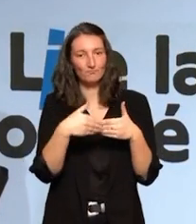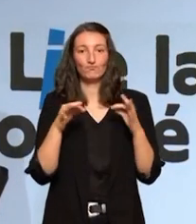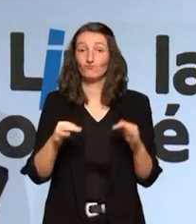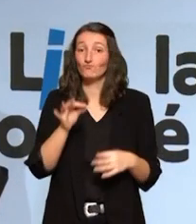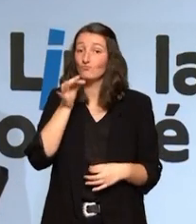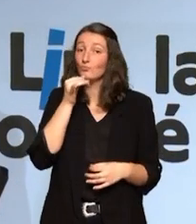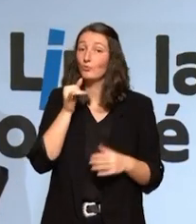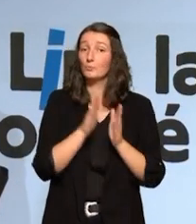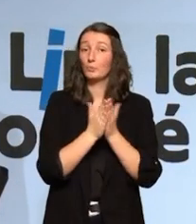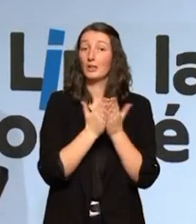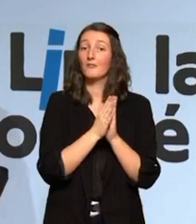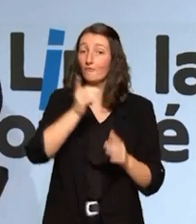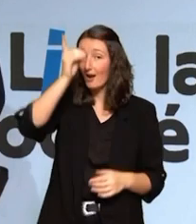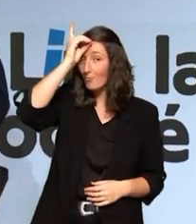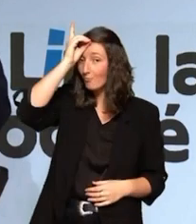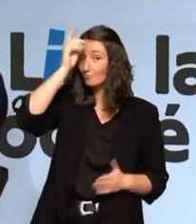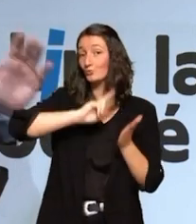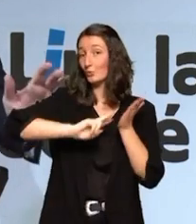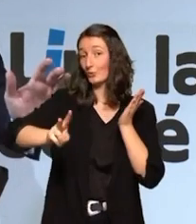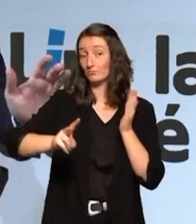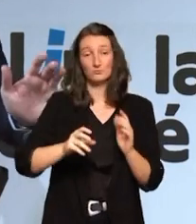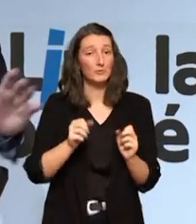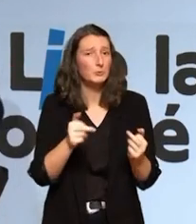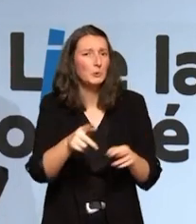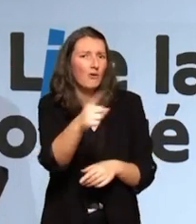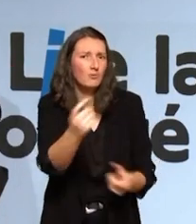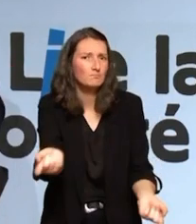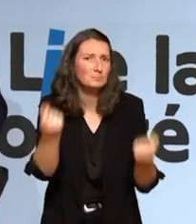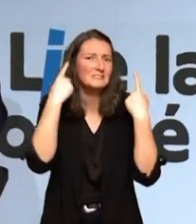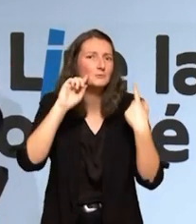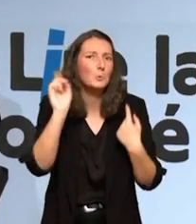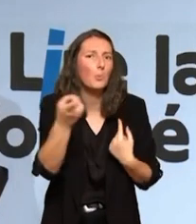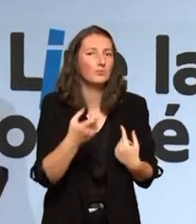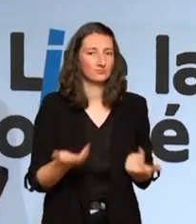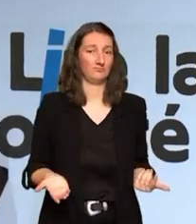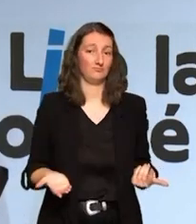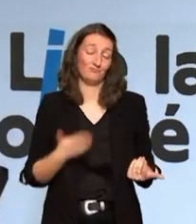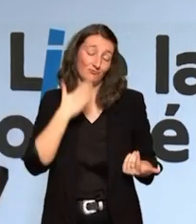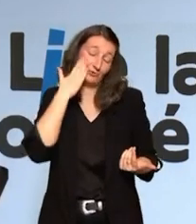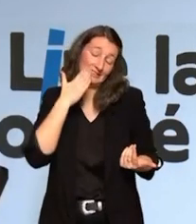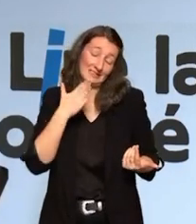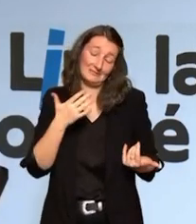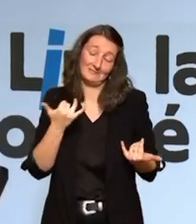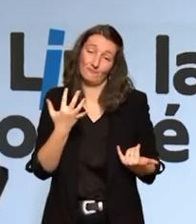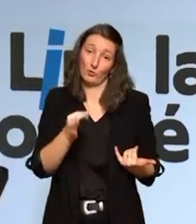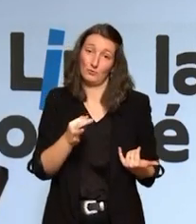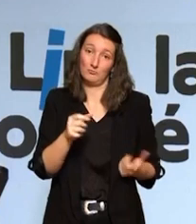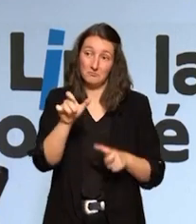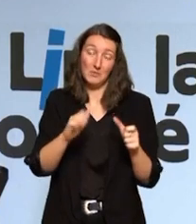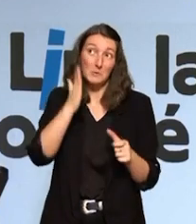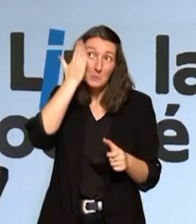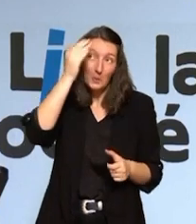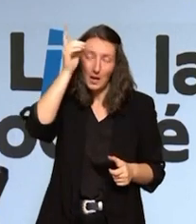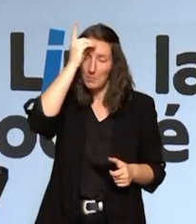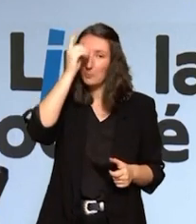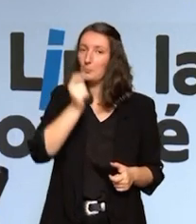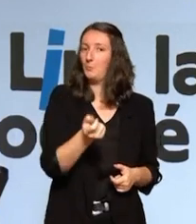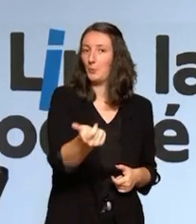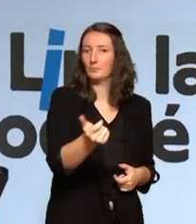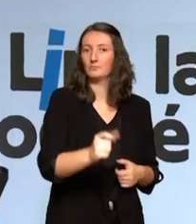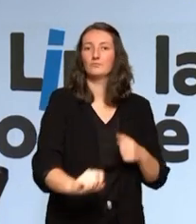extrait d'un livre en allemand. Personne ne va rien comprendre, puisque plus personne ne parle l'allemand ou presque, en France. Sauf